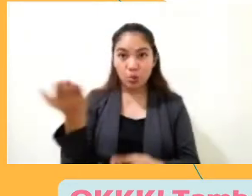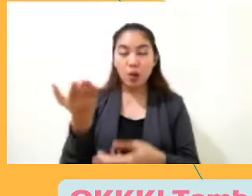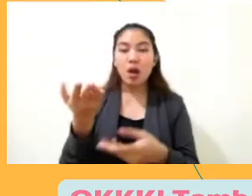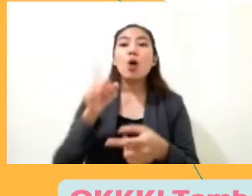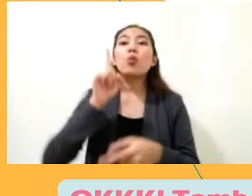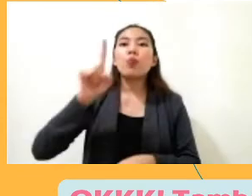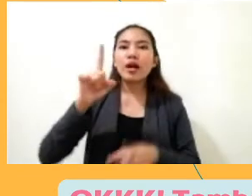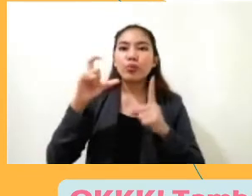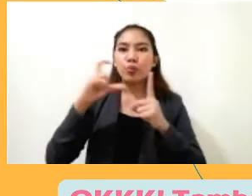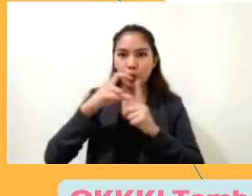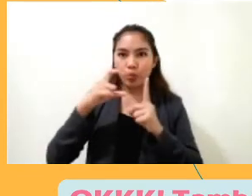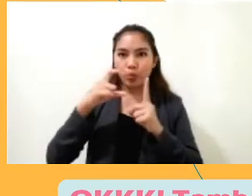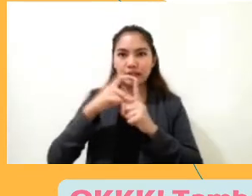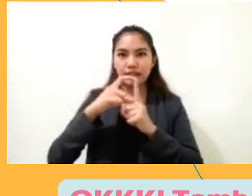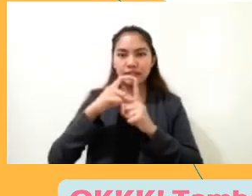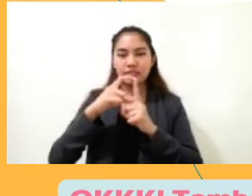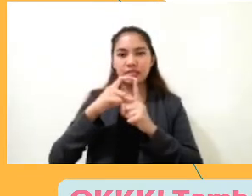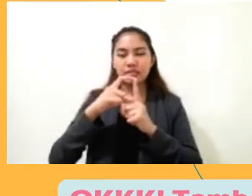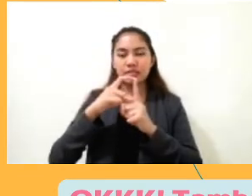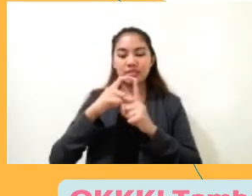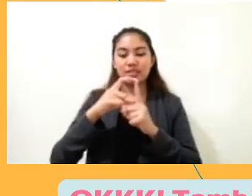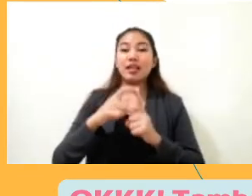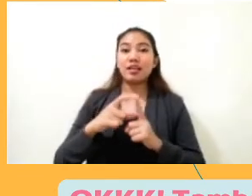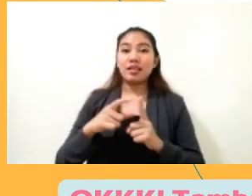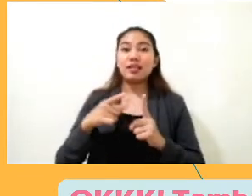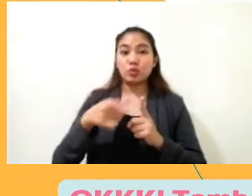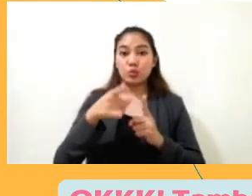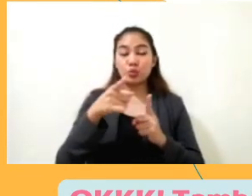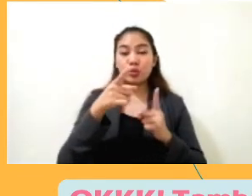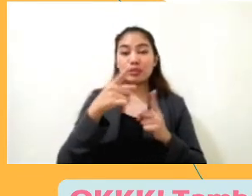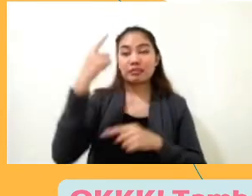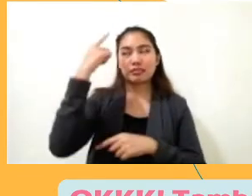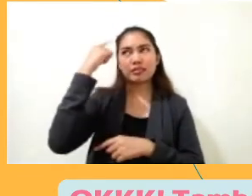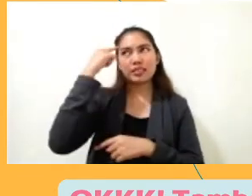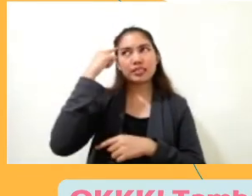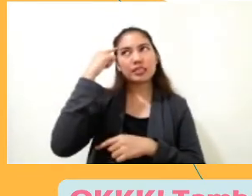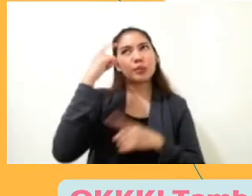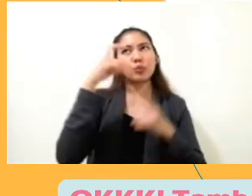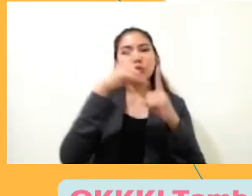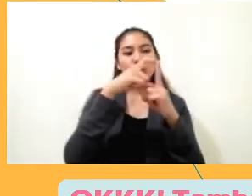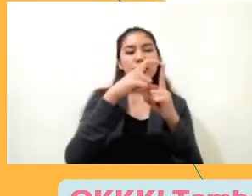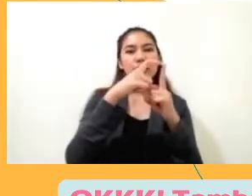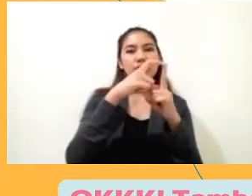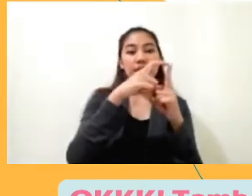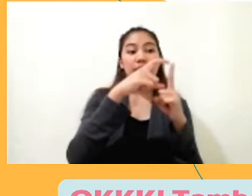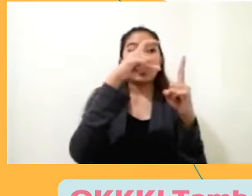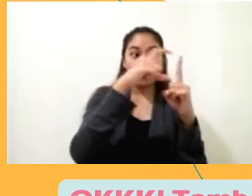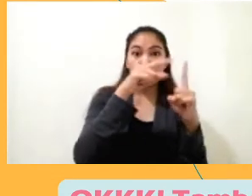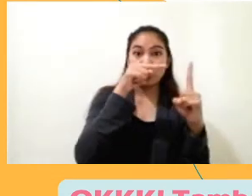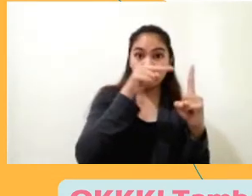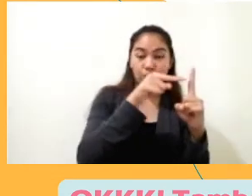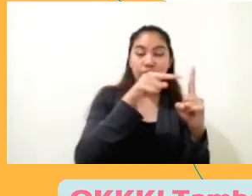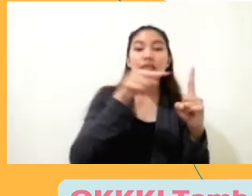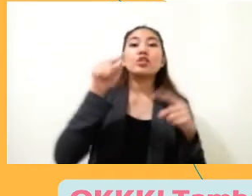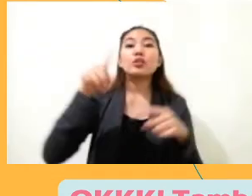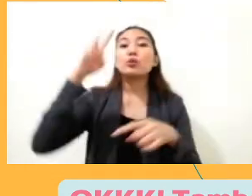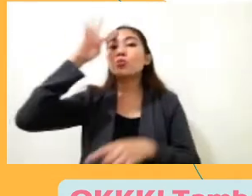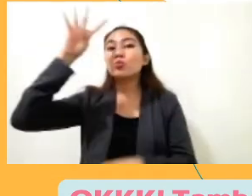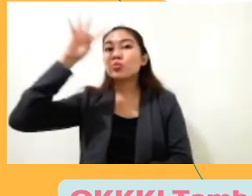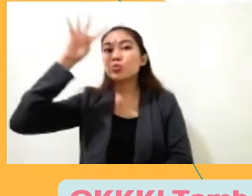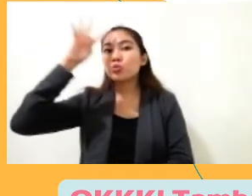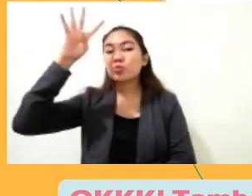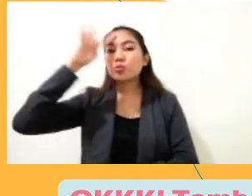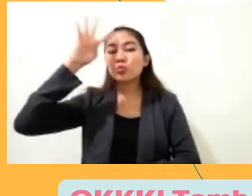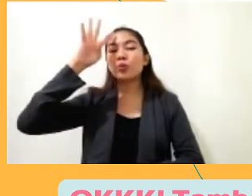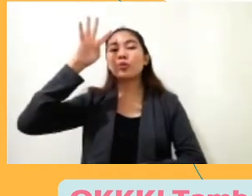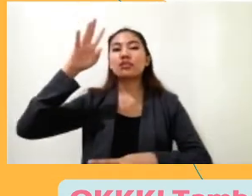or isang movement phrase, vocabulary. Ganon, ha? Asahan ko yan, ha?